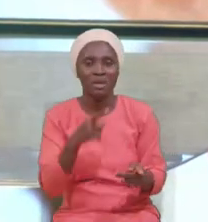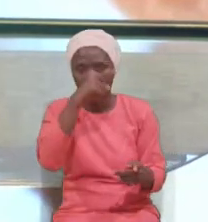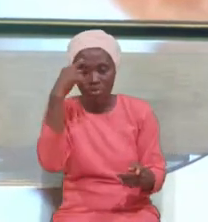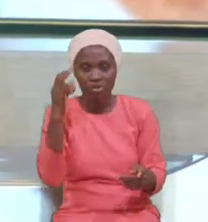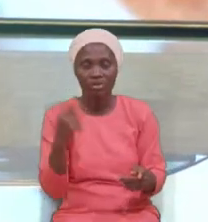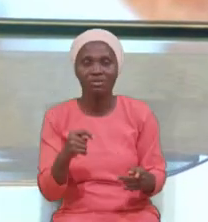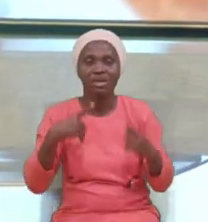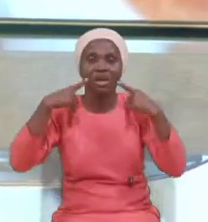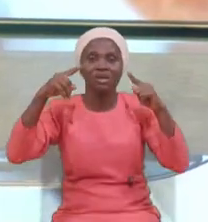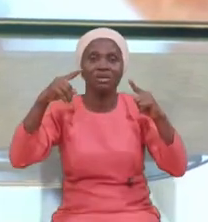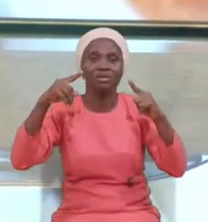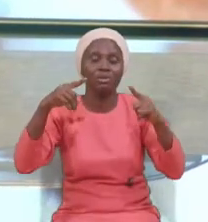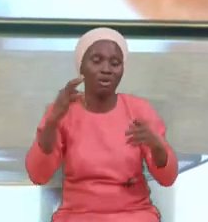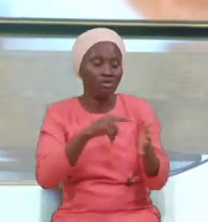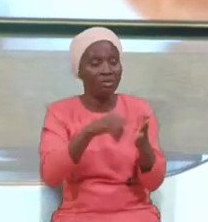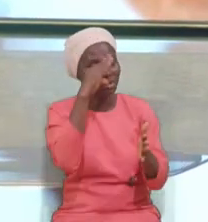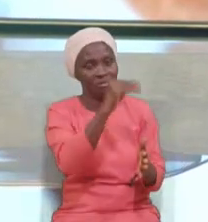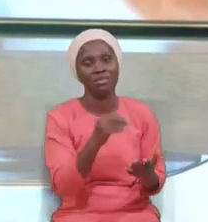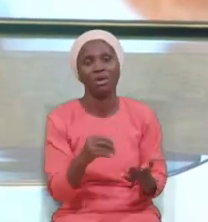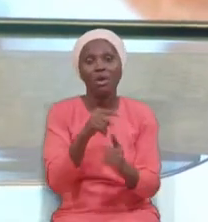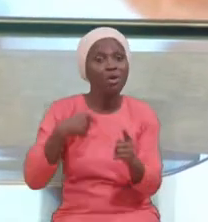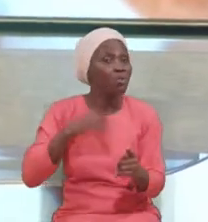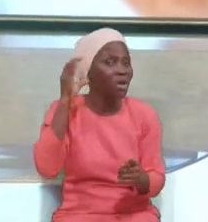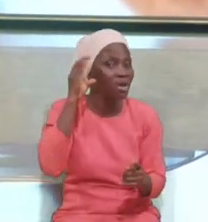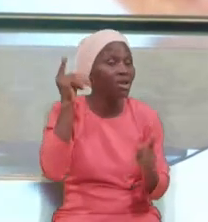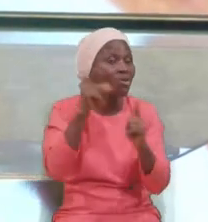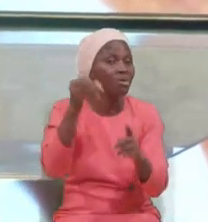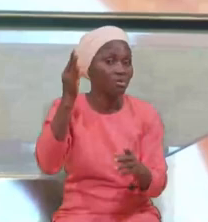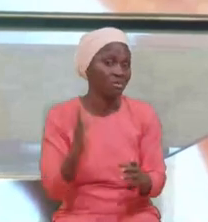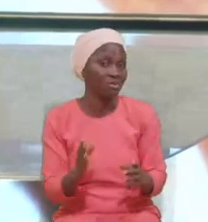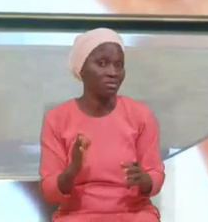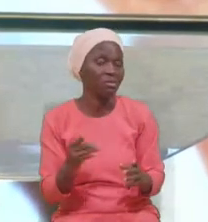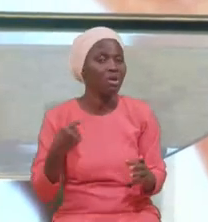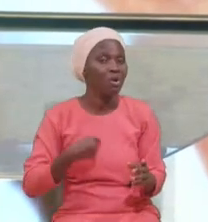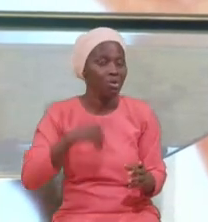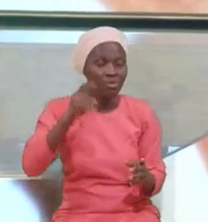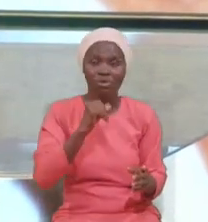déclaration de cet homme. Vous voyez, quand on entend la parole de Dieu, on ne peut pas dire que